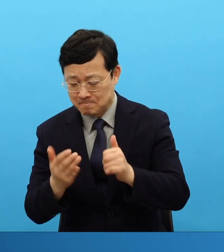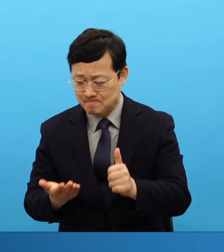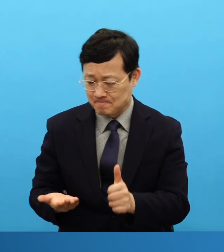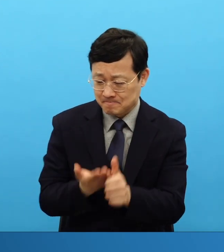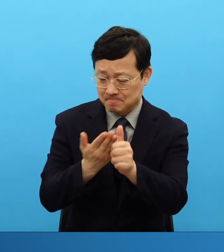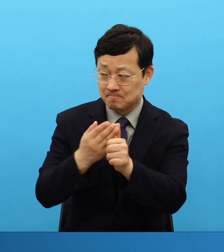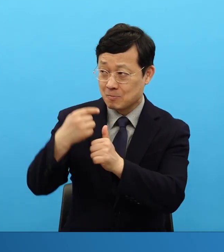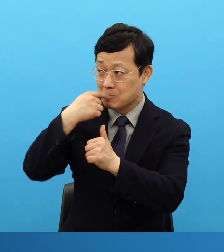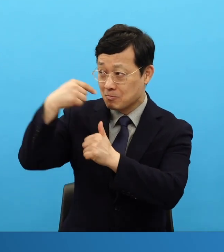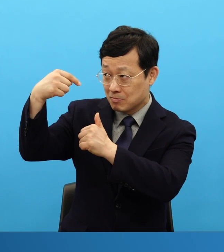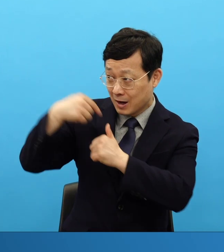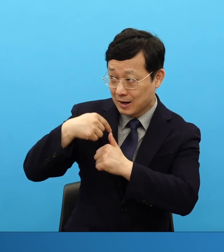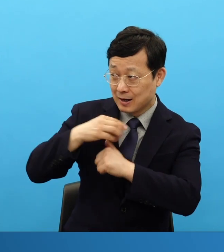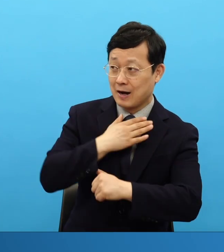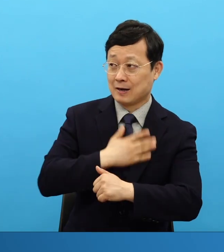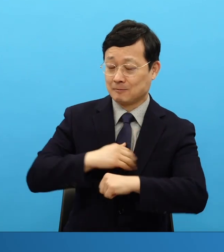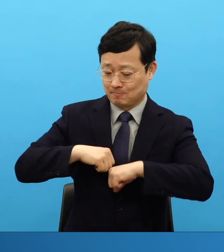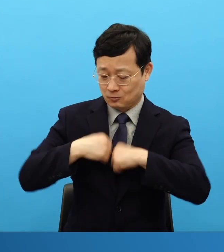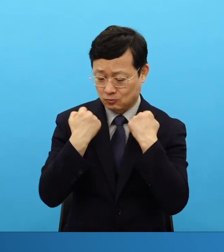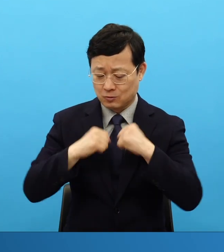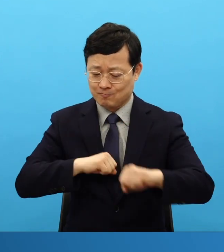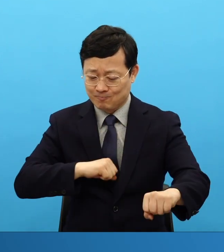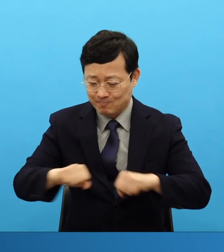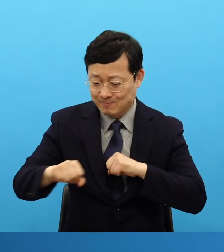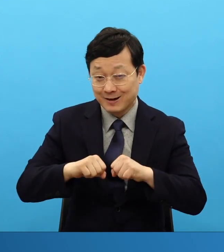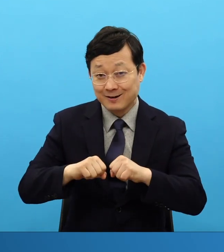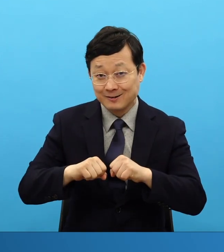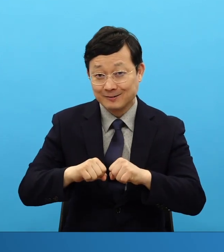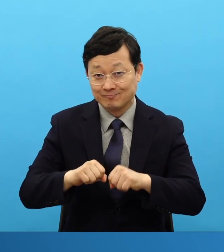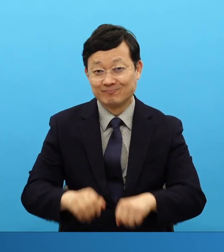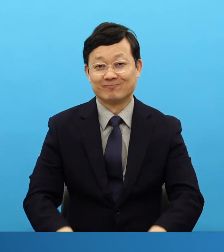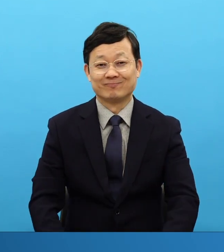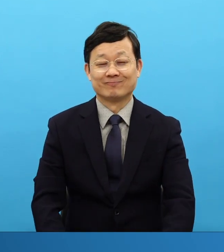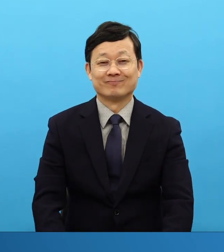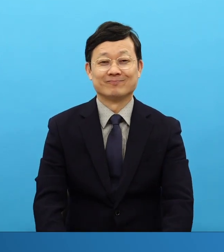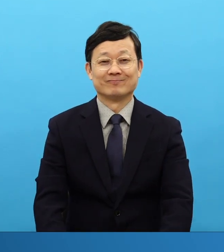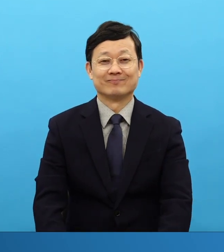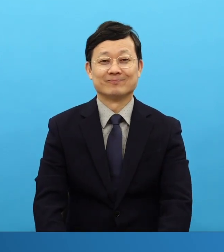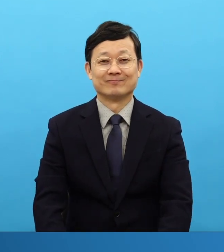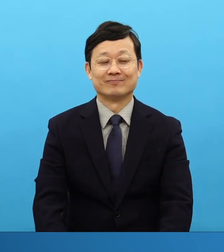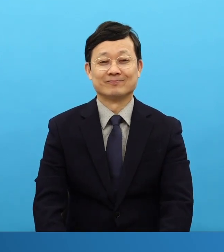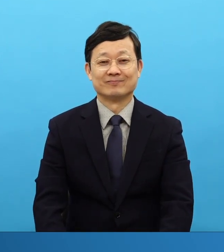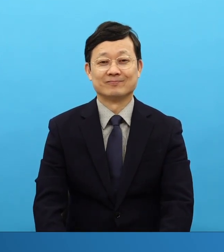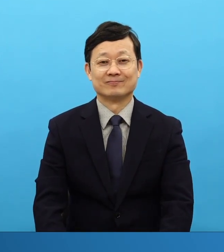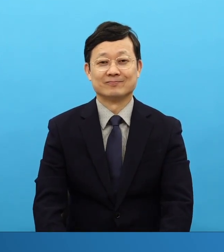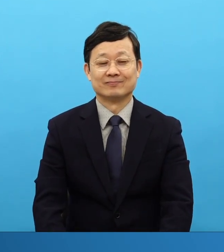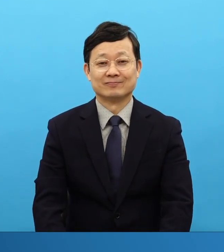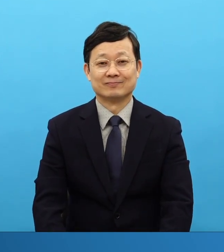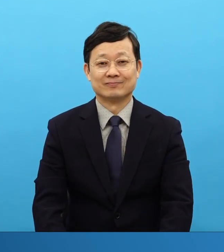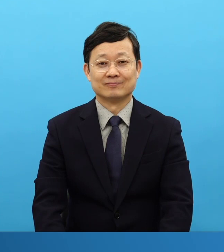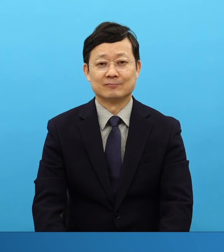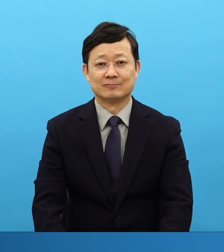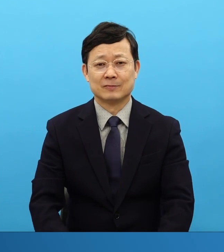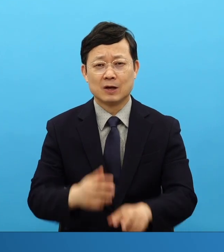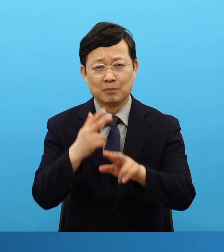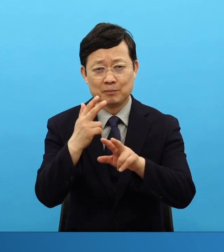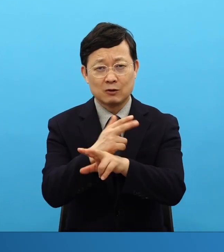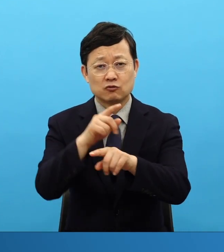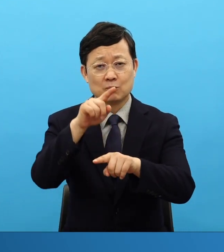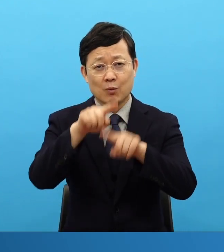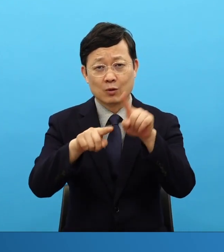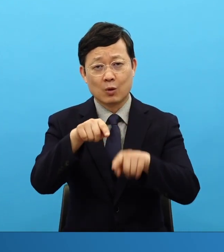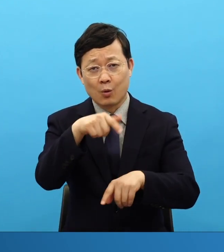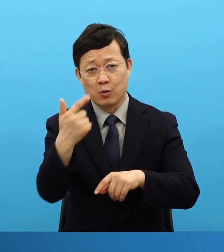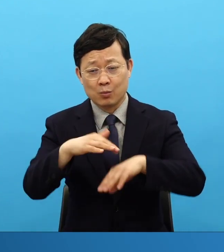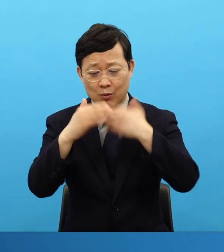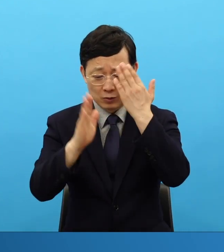순종하고 있습니다. 전도자를 양성시나사이という 소총의 미션에 기초しています. 수업하는 중에 매주 목요일 오후에는